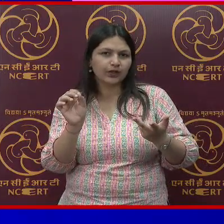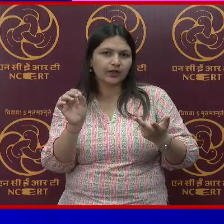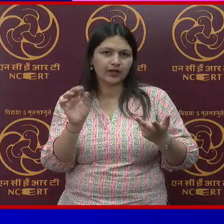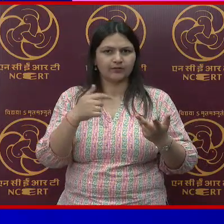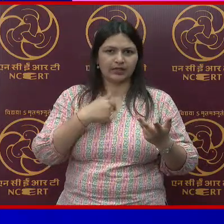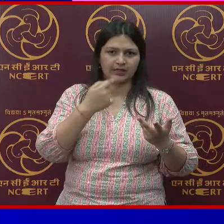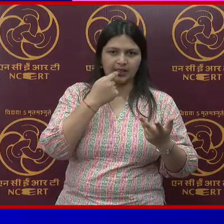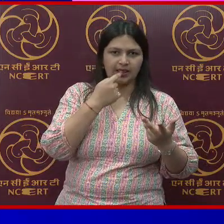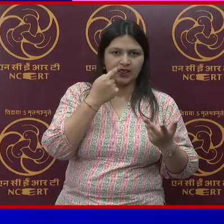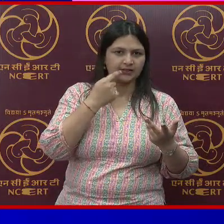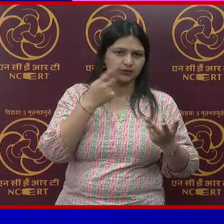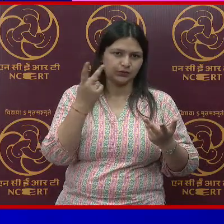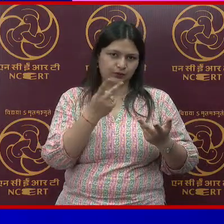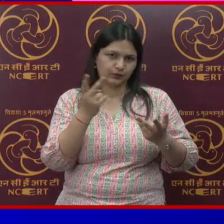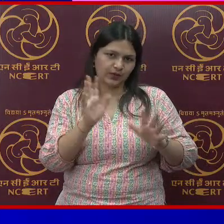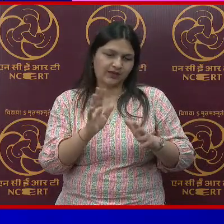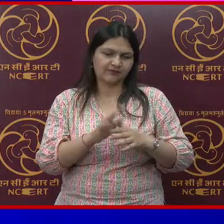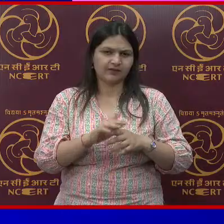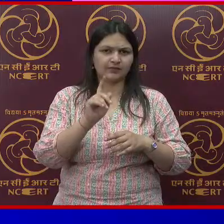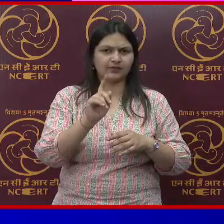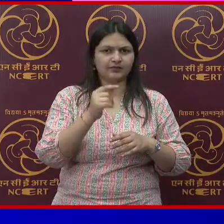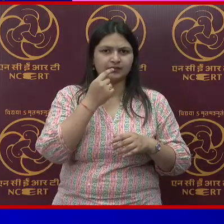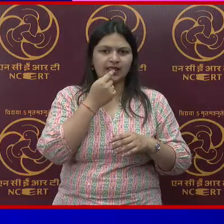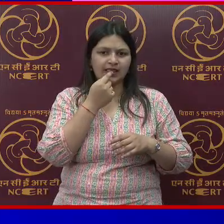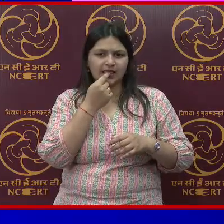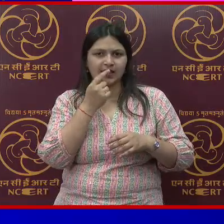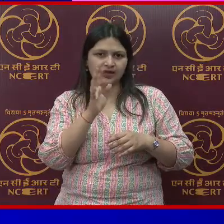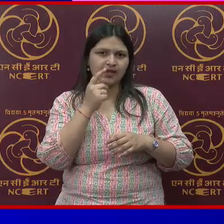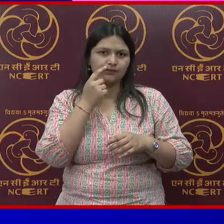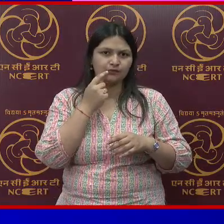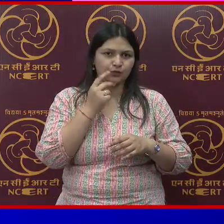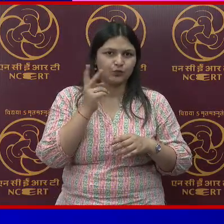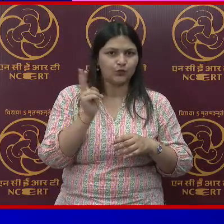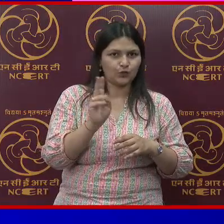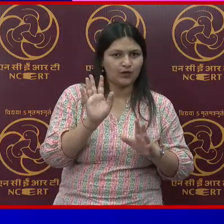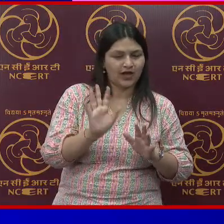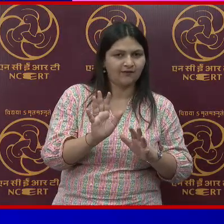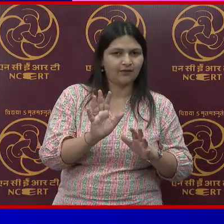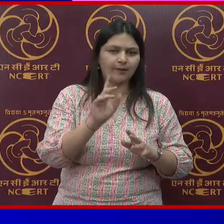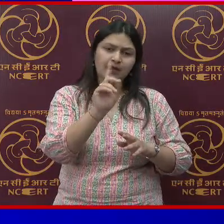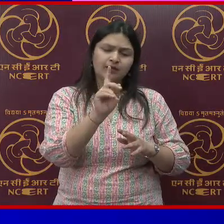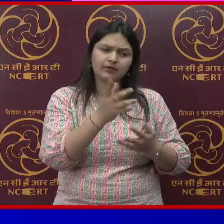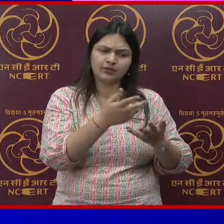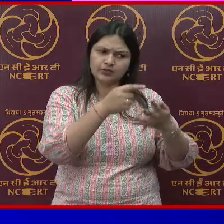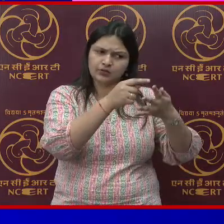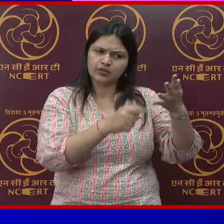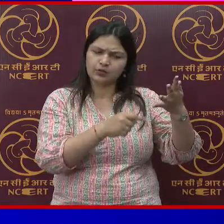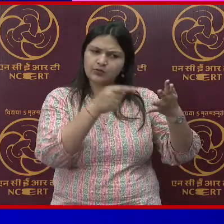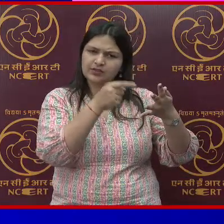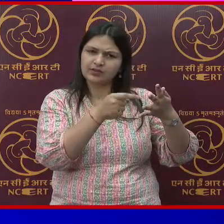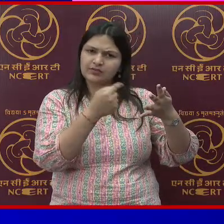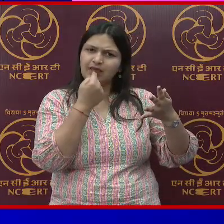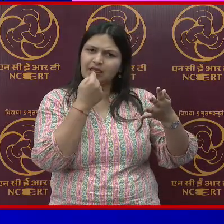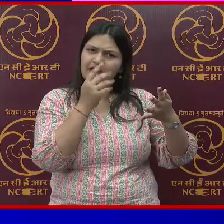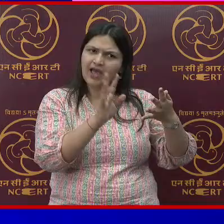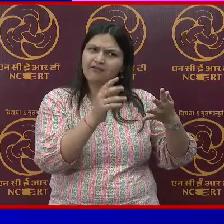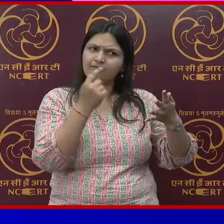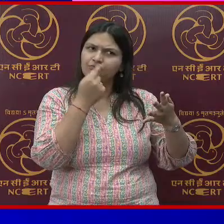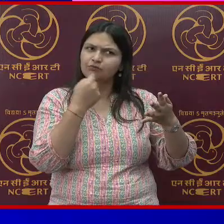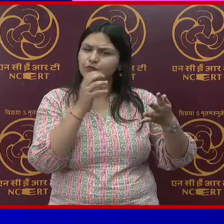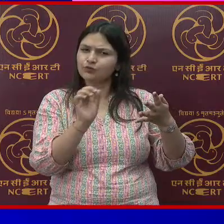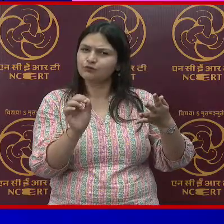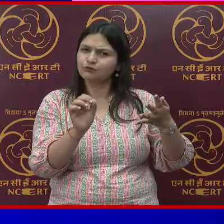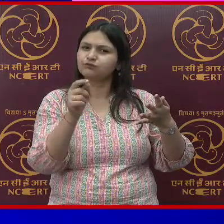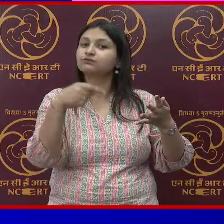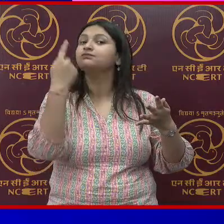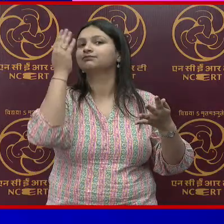तो जीभ ही होती है मैम. बिल्कुल, और मुंह जीभ भी भी होता है है और मुंह भी मुंह है, भी है, तो दोनों है. ऐसी कौन सी चीज है इनमें जिसमें तो जीभ है लेकिन मुंह मुंह